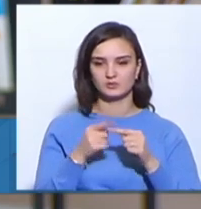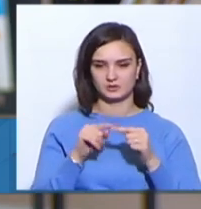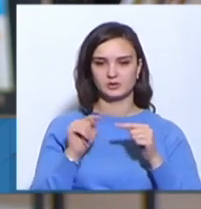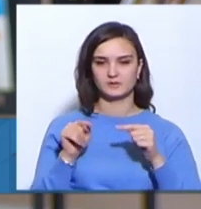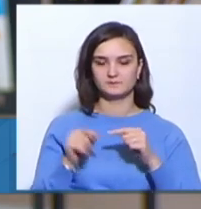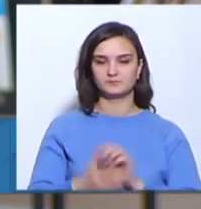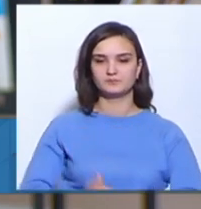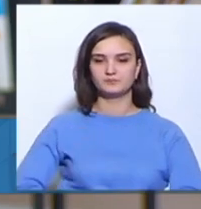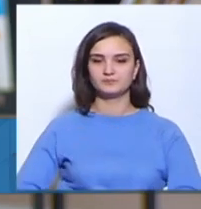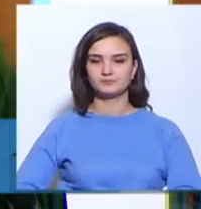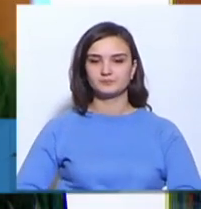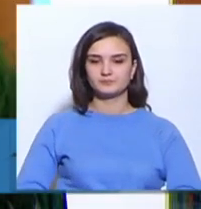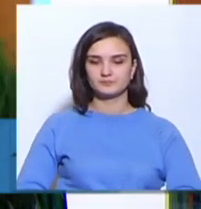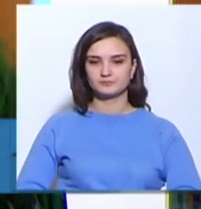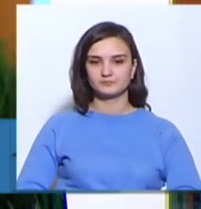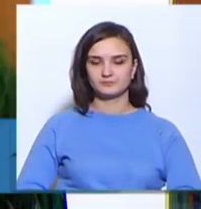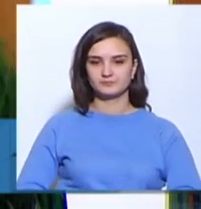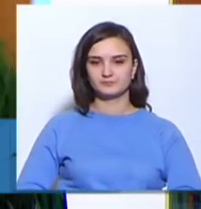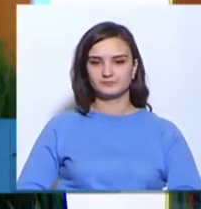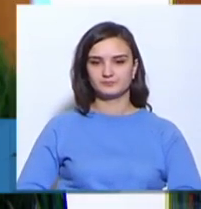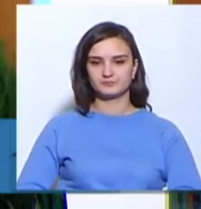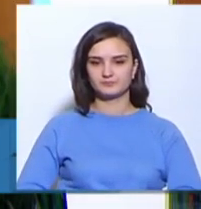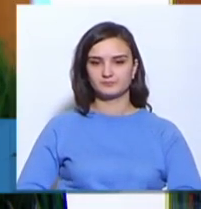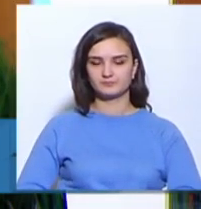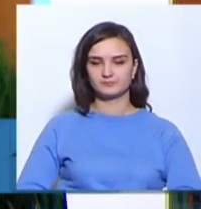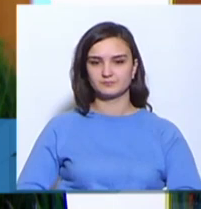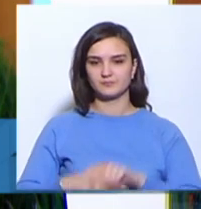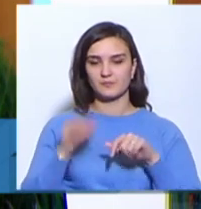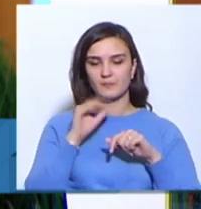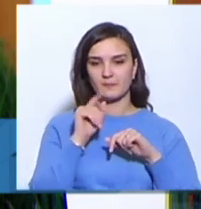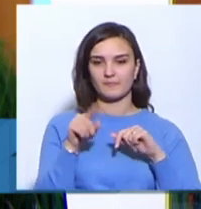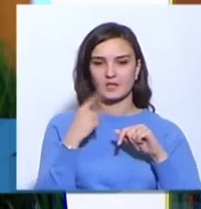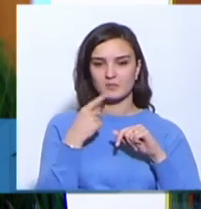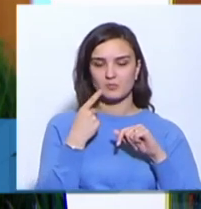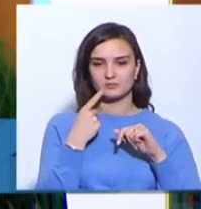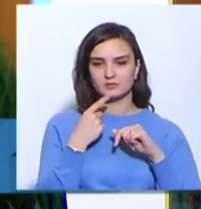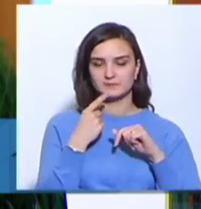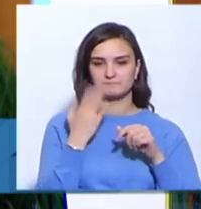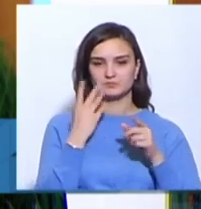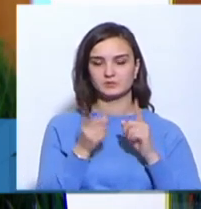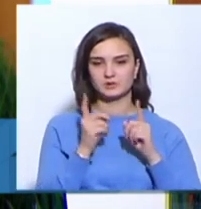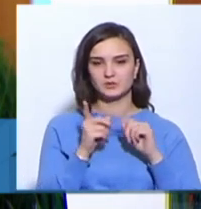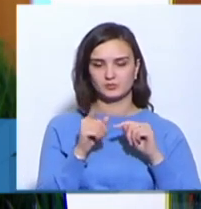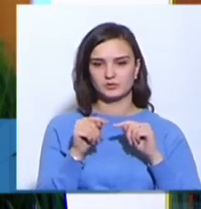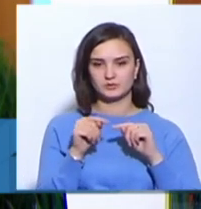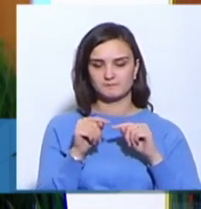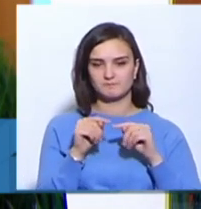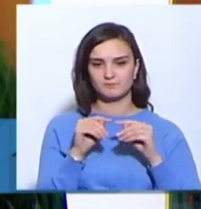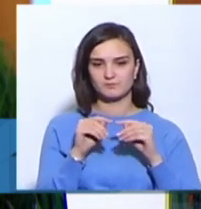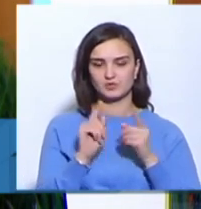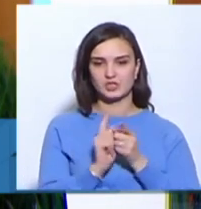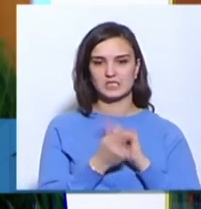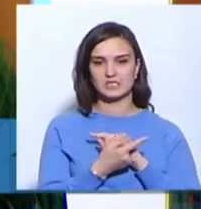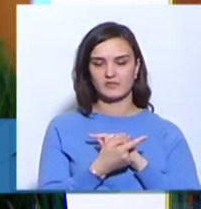კარცინოგენულია, ასე ვთქვათ. თავის შემადგენლობით. თავის შემადგენლობით. როდესაც თქვენ ბრძანებდით, რომ რეალურად პოზიცია შეიცვალა,